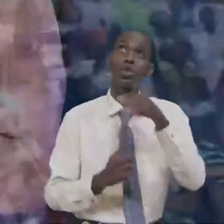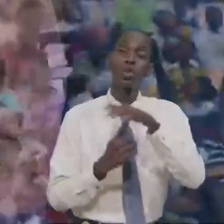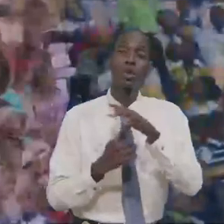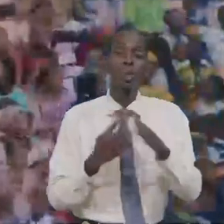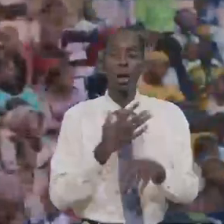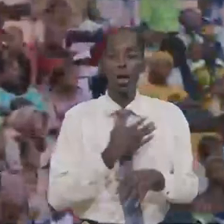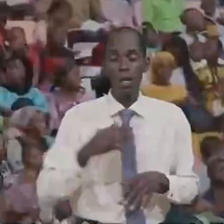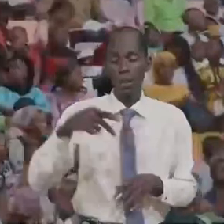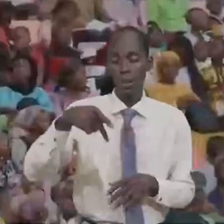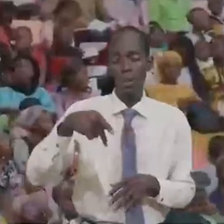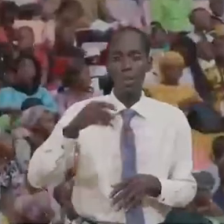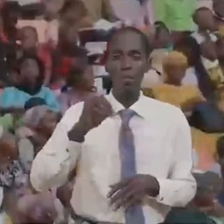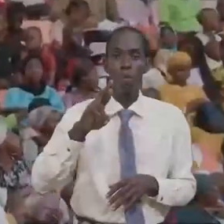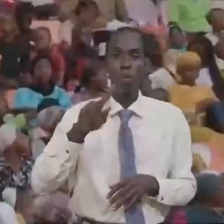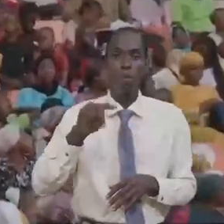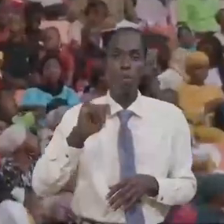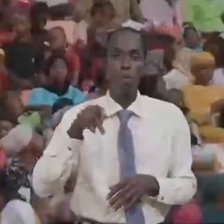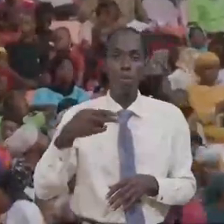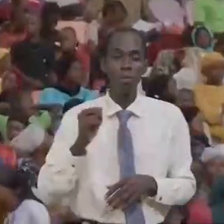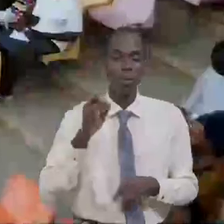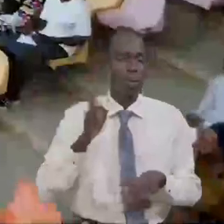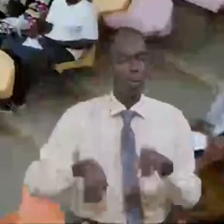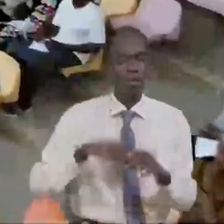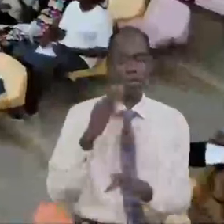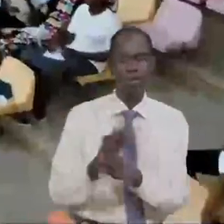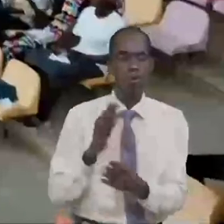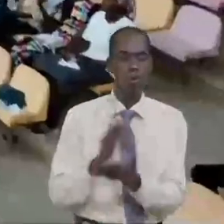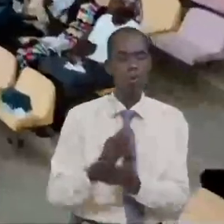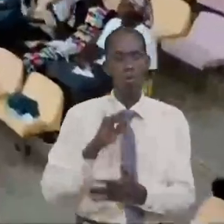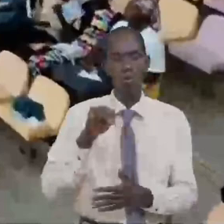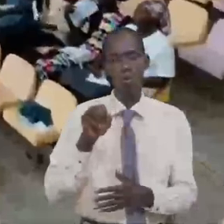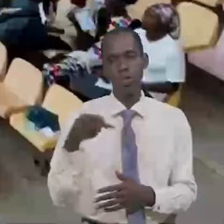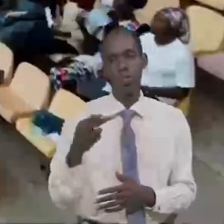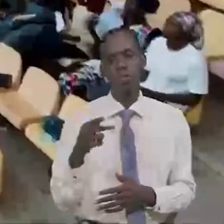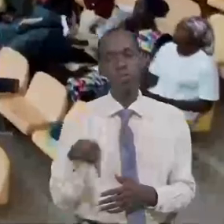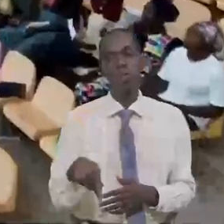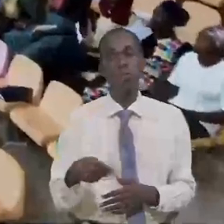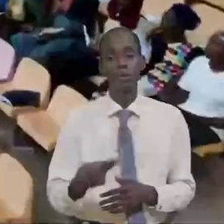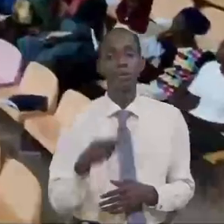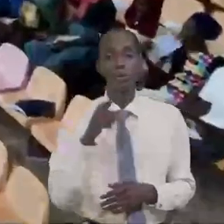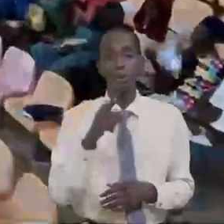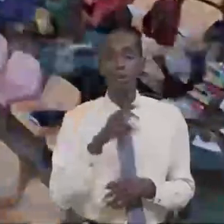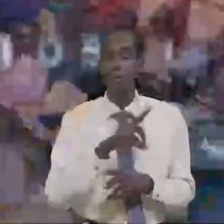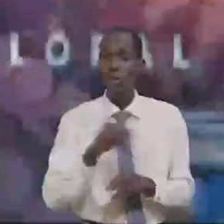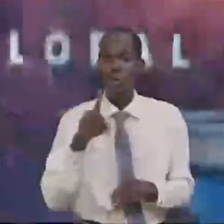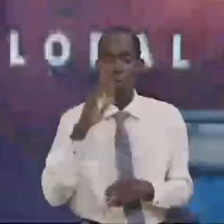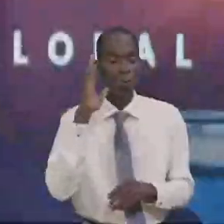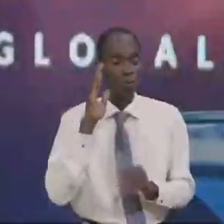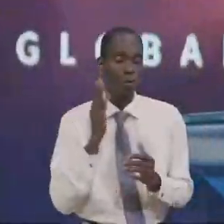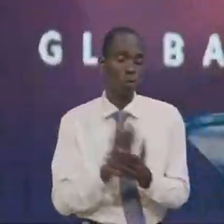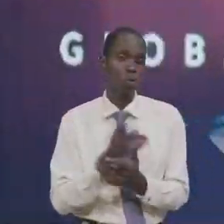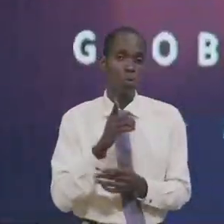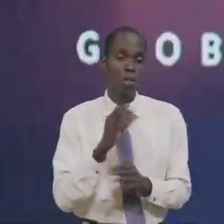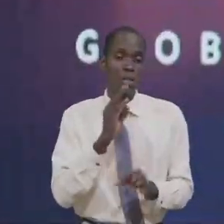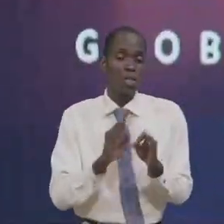personne pourra t'arrêter si quelqu'un pouvait arrêter quelqu'un de la pollution